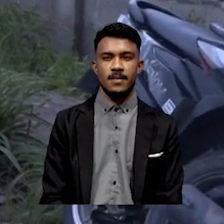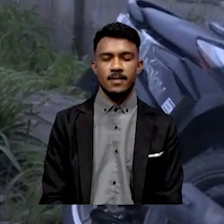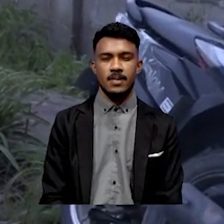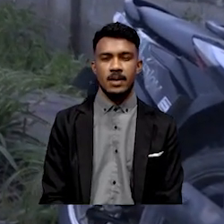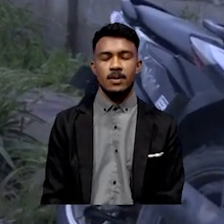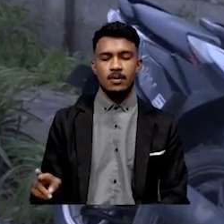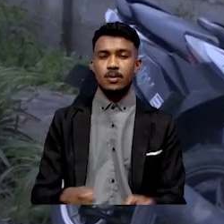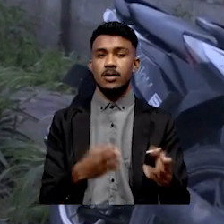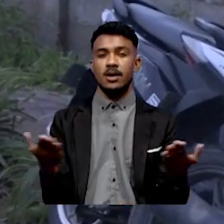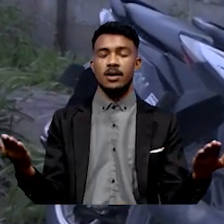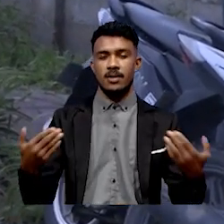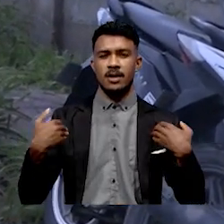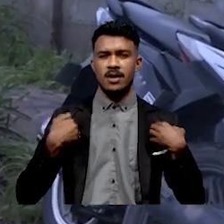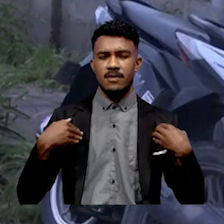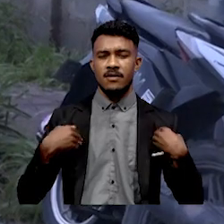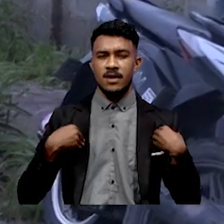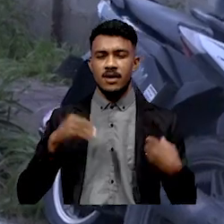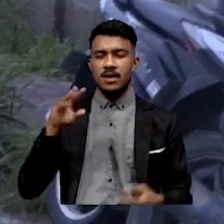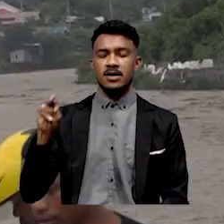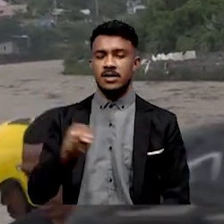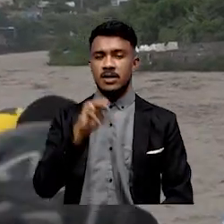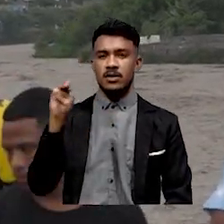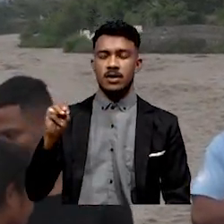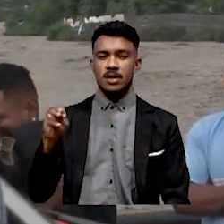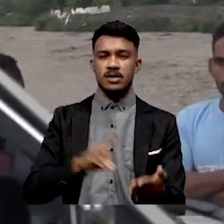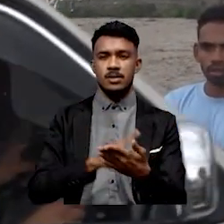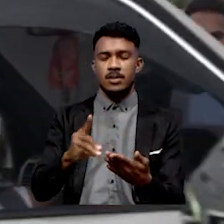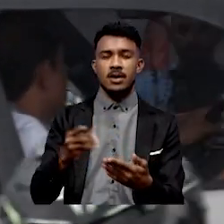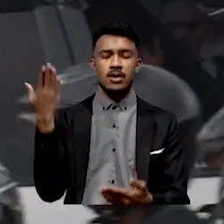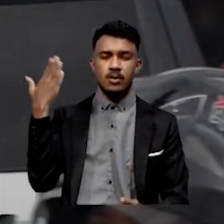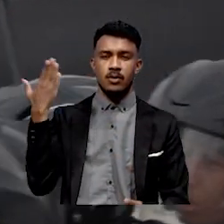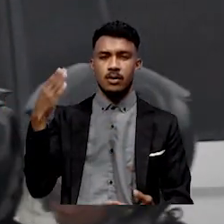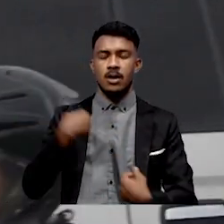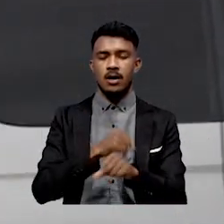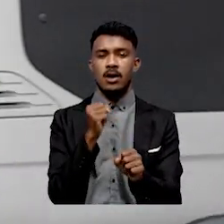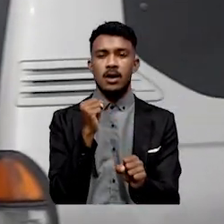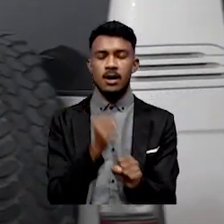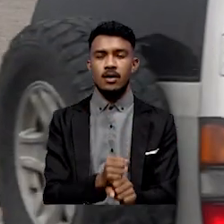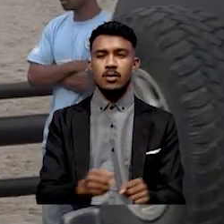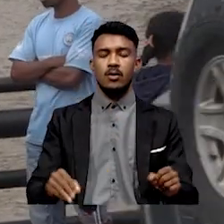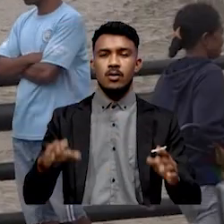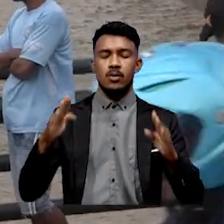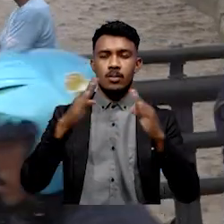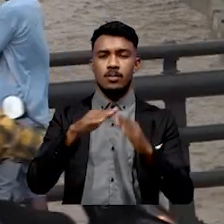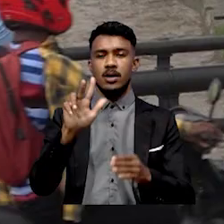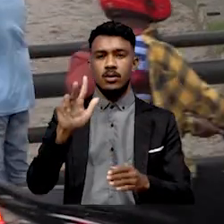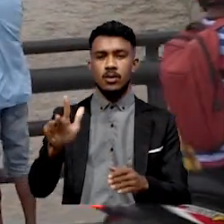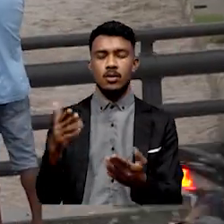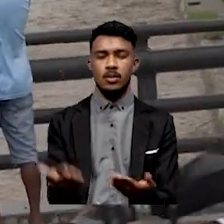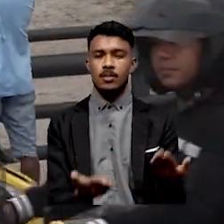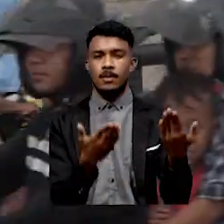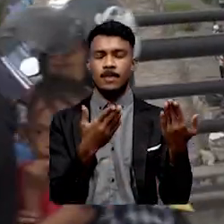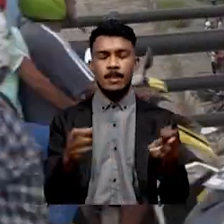Mota nebetung ia segunda-feira semana ulukne resulta ona uma tolu belori no sanulu resing nen